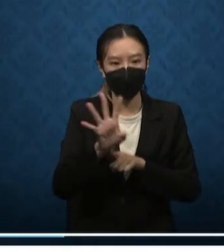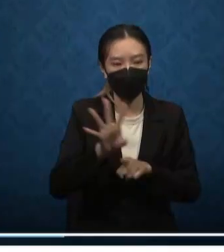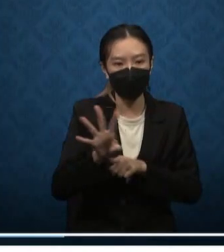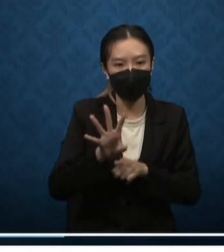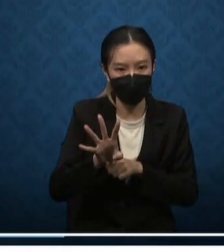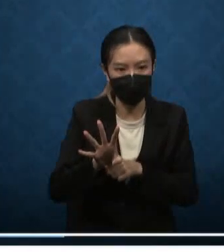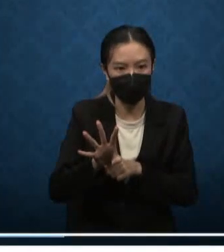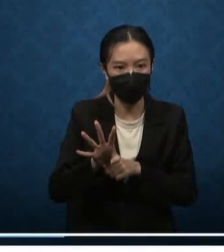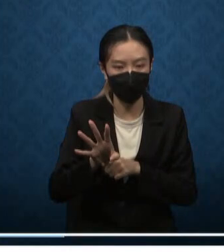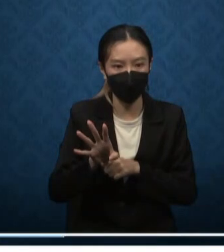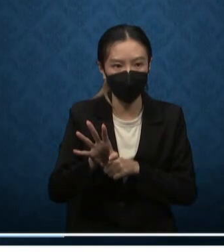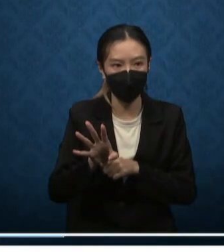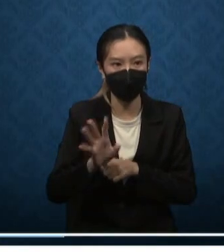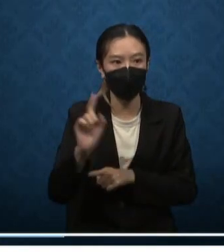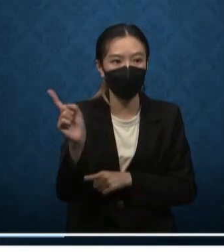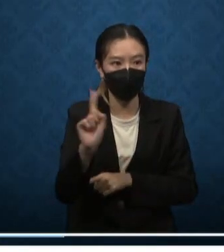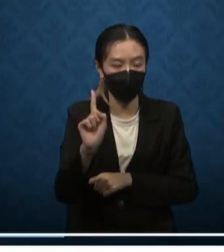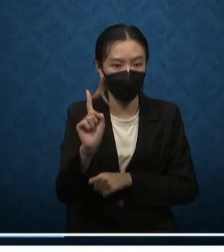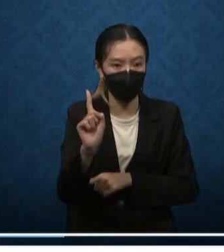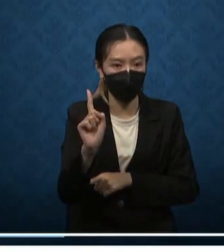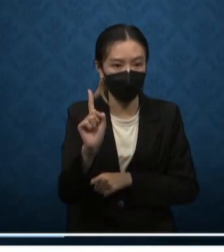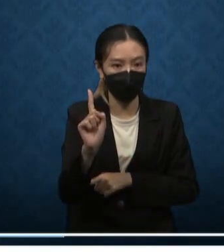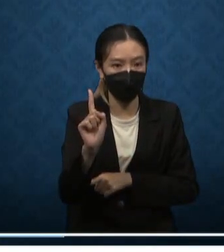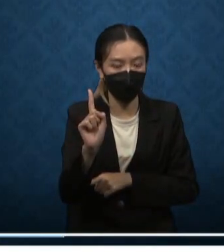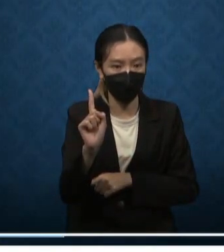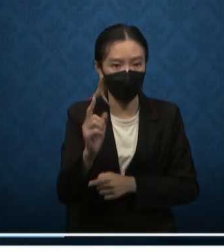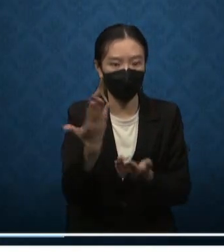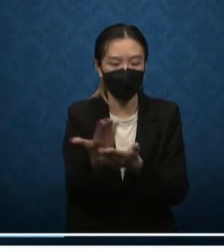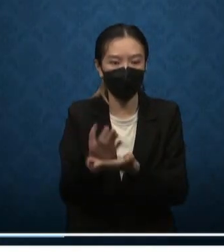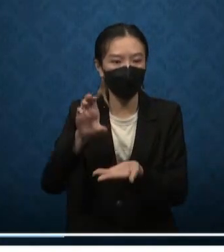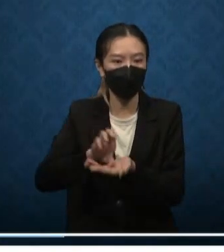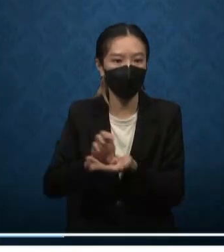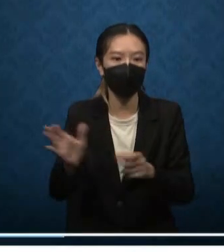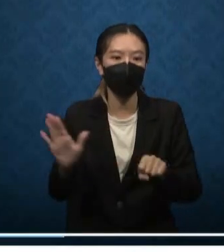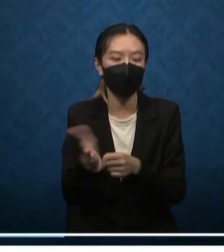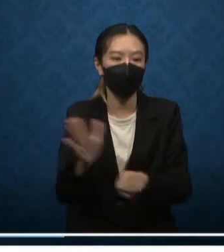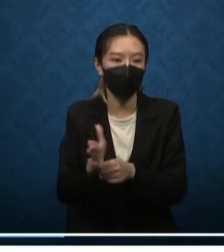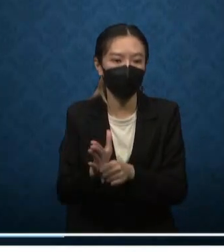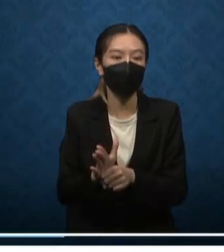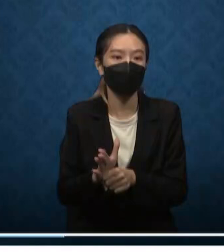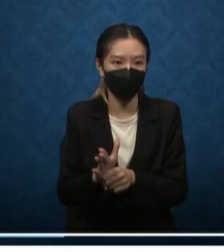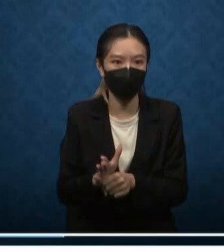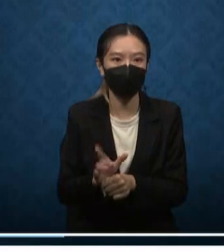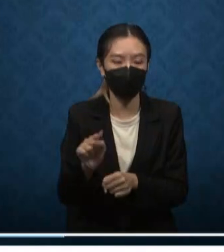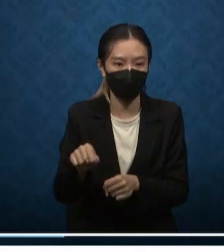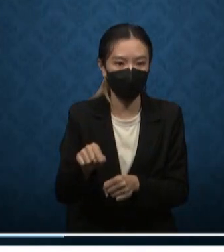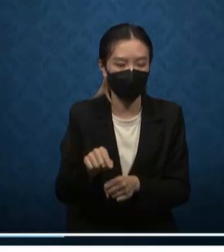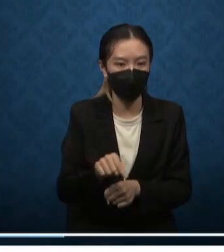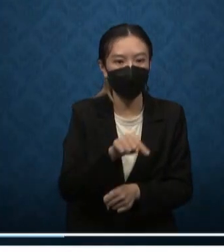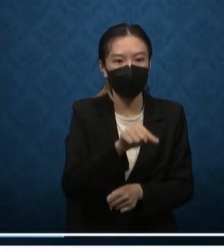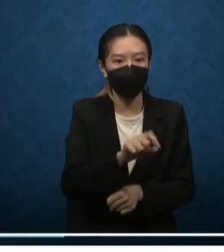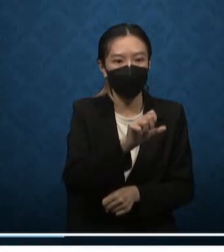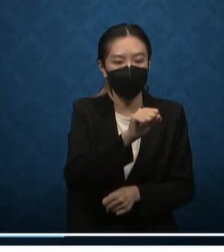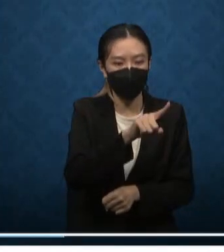ข้อเสนอเนื่องมาจากเรื่องความไม่เพียงพอของงบประมาณทั้งที่สสปชรับภารกิจหลัก